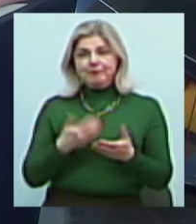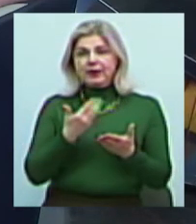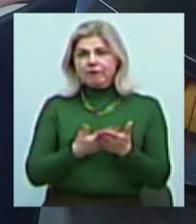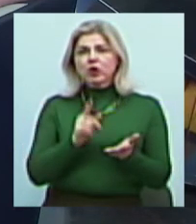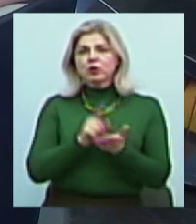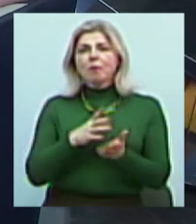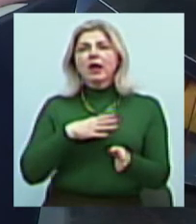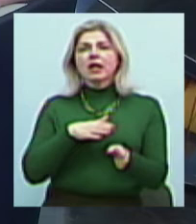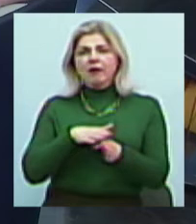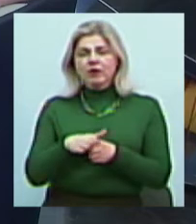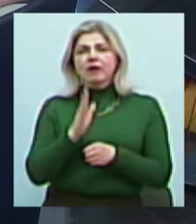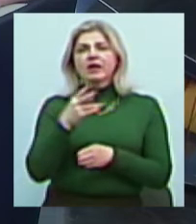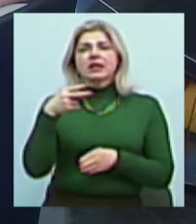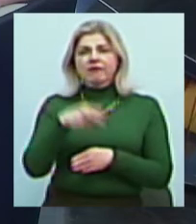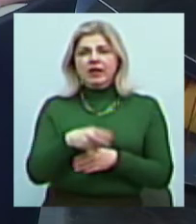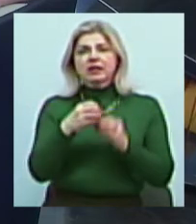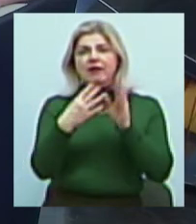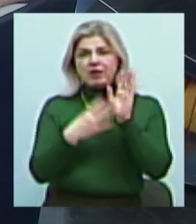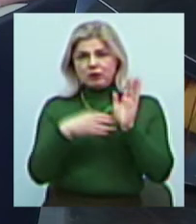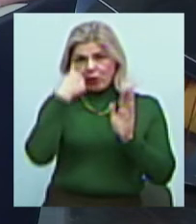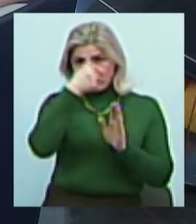бути реалізований в